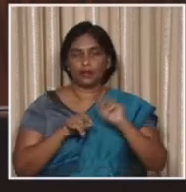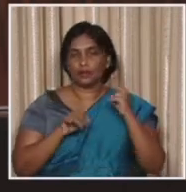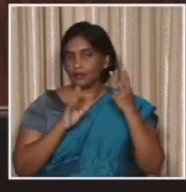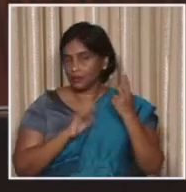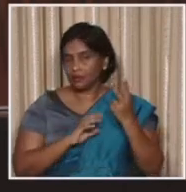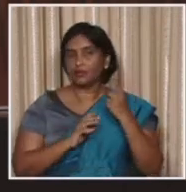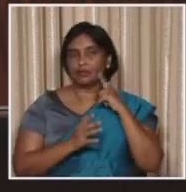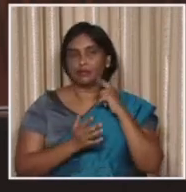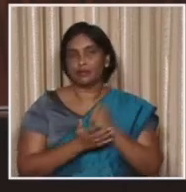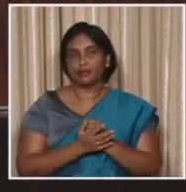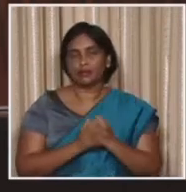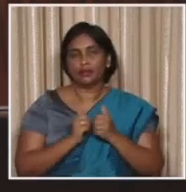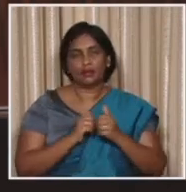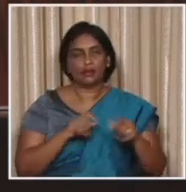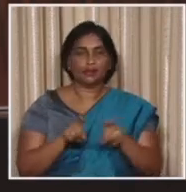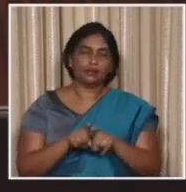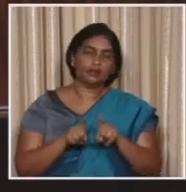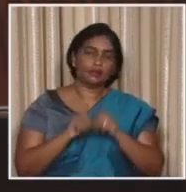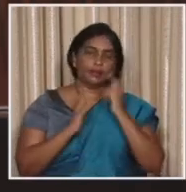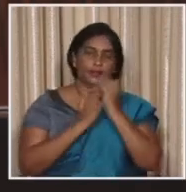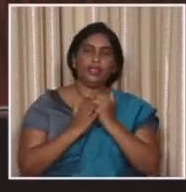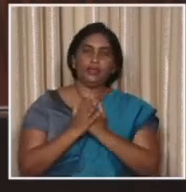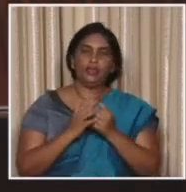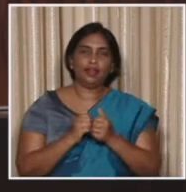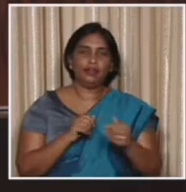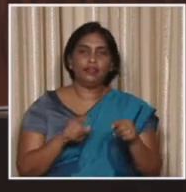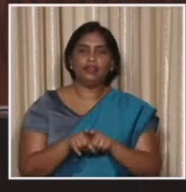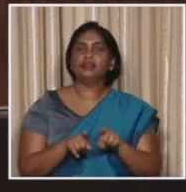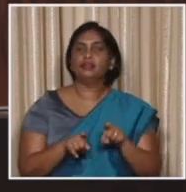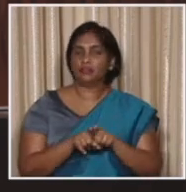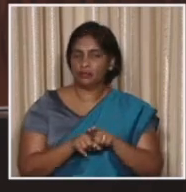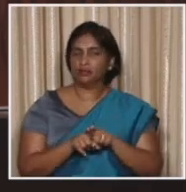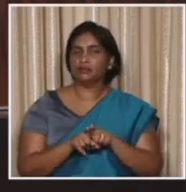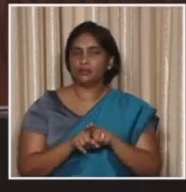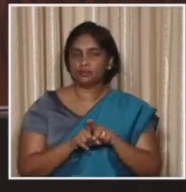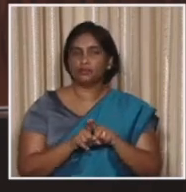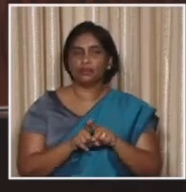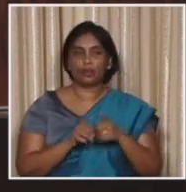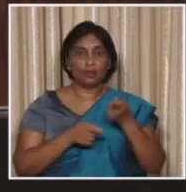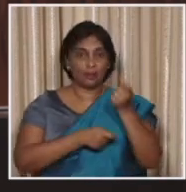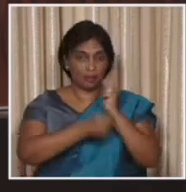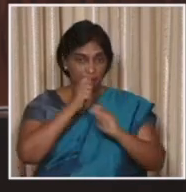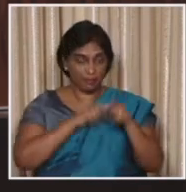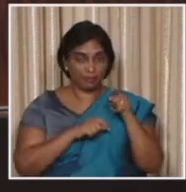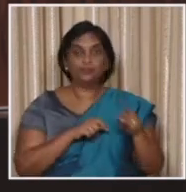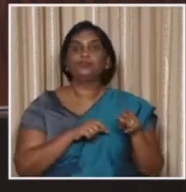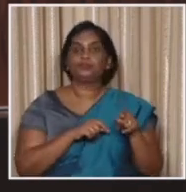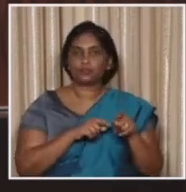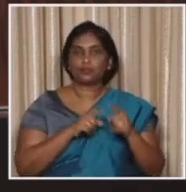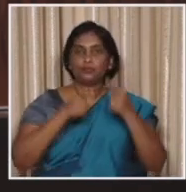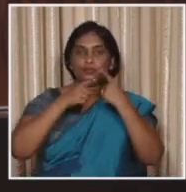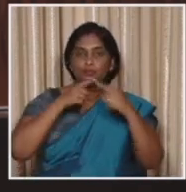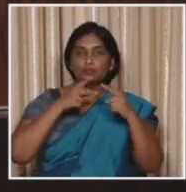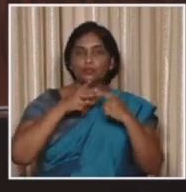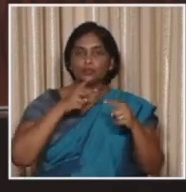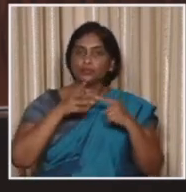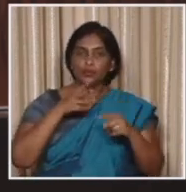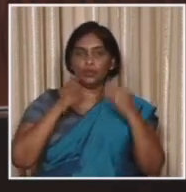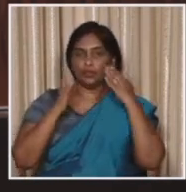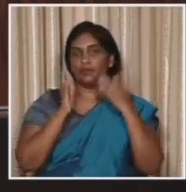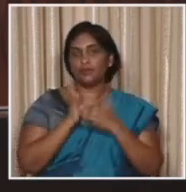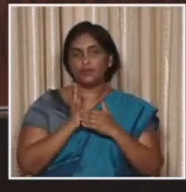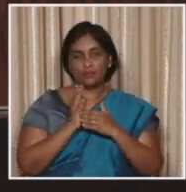මටත් මේ ෆයිල් එකක් ගෙනල්ලා දීලා තිනෝ මේකේ විස්තර ගොඩක් තිනෝ මං හිතන්නේ මේ මිලදී ගැනීම පිළිබඳ එකින් එක මෙතන කීවා කියලා